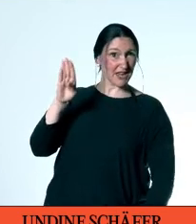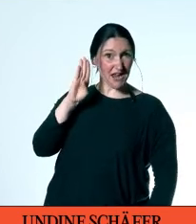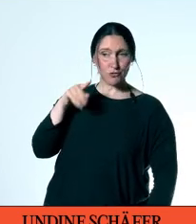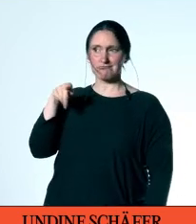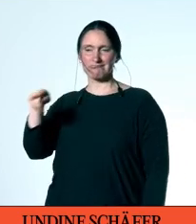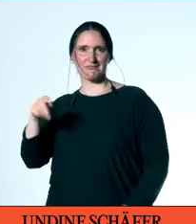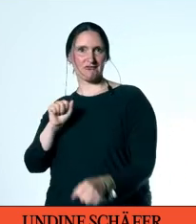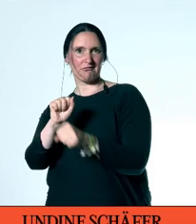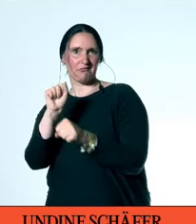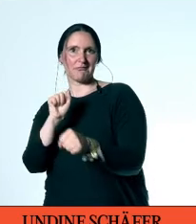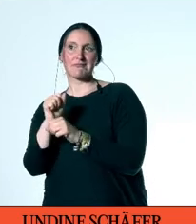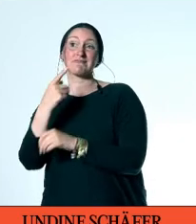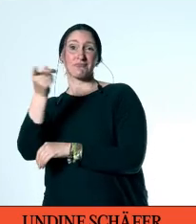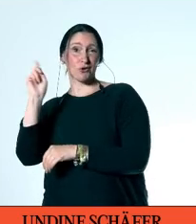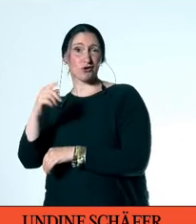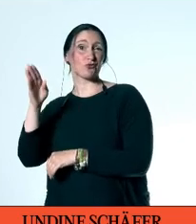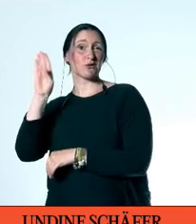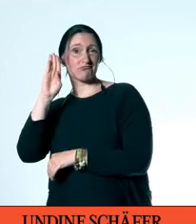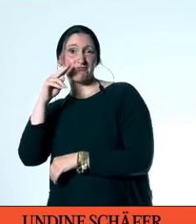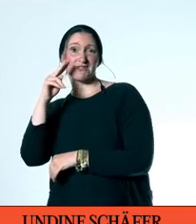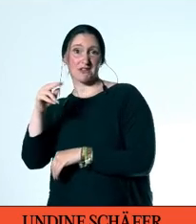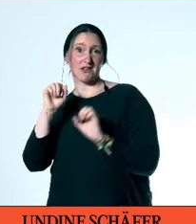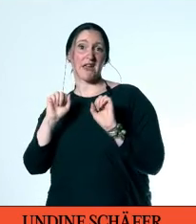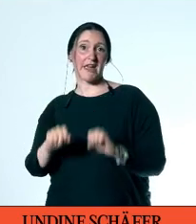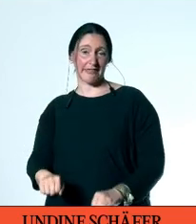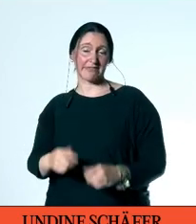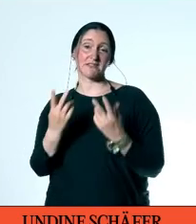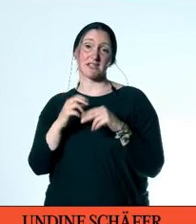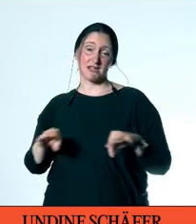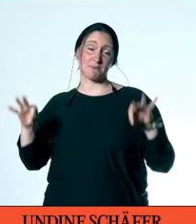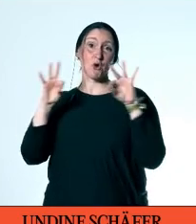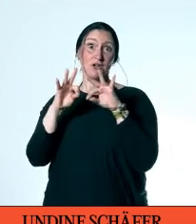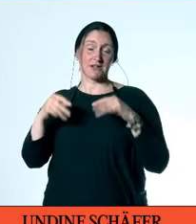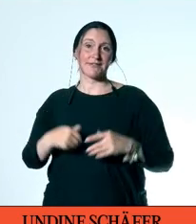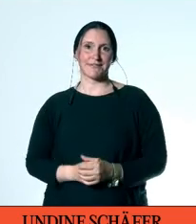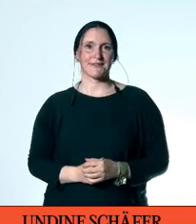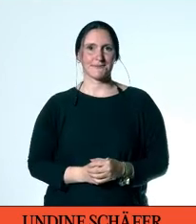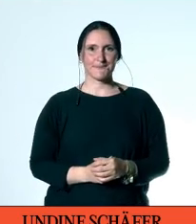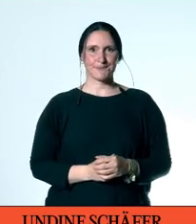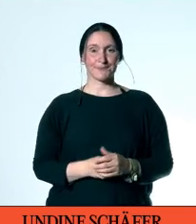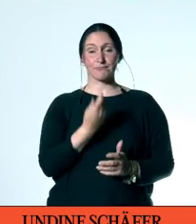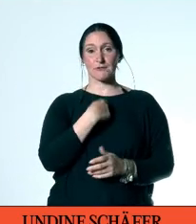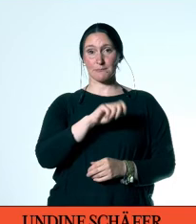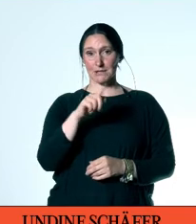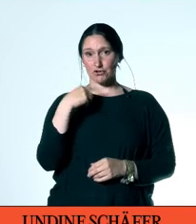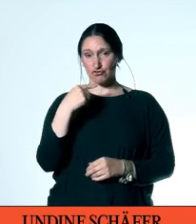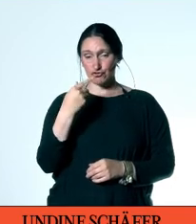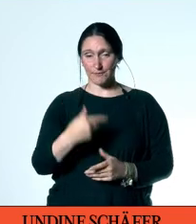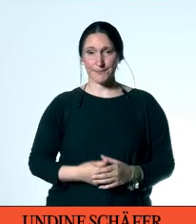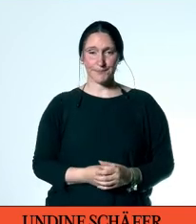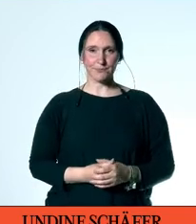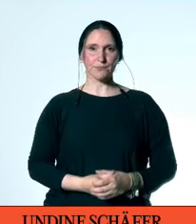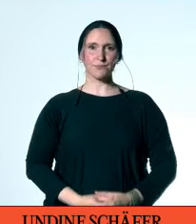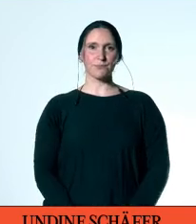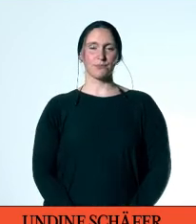Sí, agradecer también a Más Arte, Más Acción. Und ich möchte auch Más Arte, Más Acción danken für